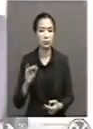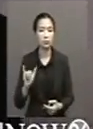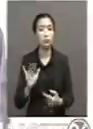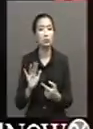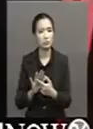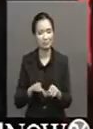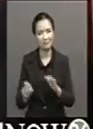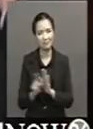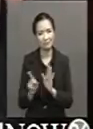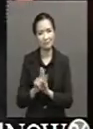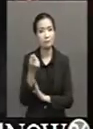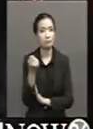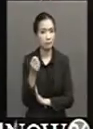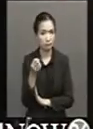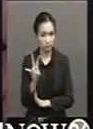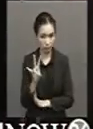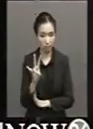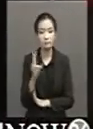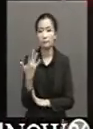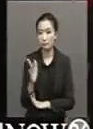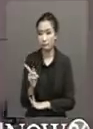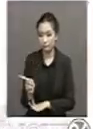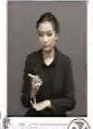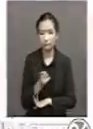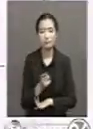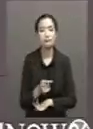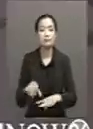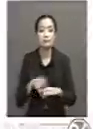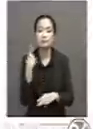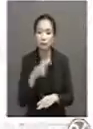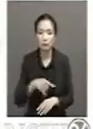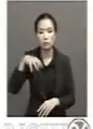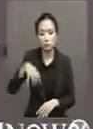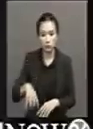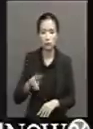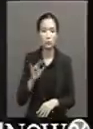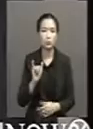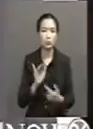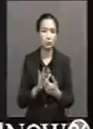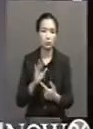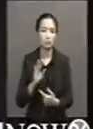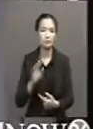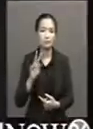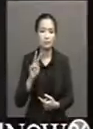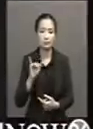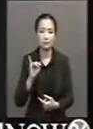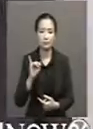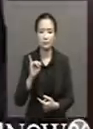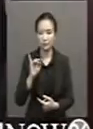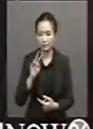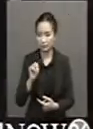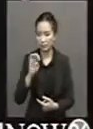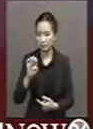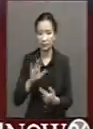ขึ้นครั้งที่17นะครับการจัดงานในครั้งนี้จัดโดยยูนิเซฟครับก็นำมาโดยกุนซือชาวโปรตุเกสนะครับ